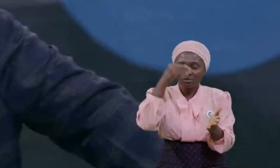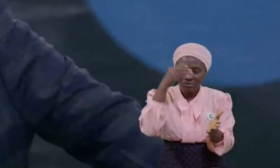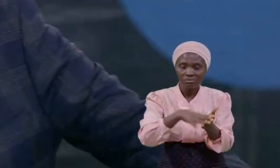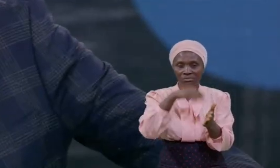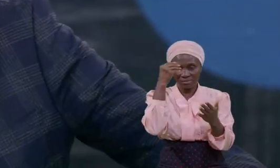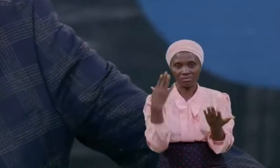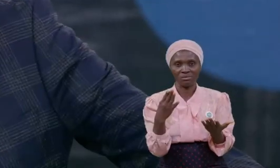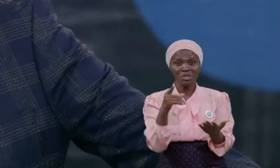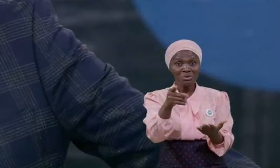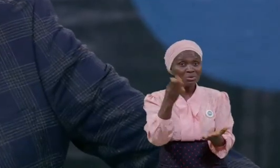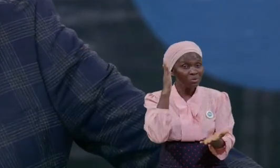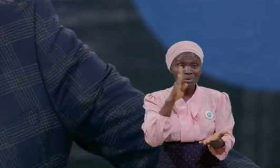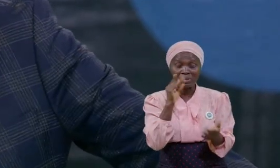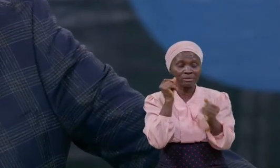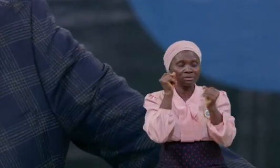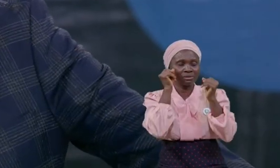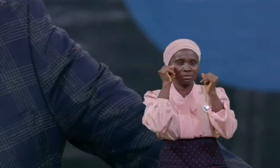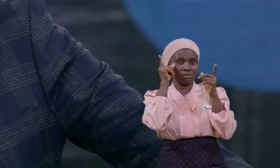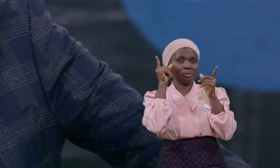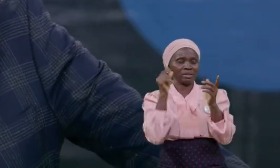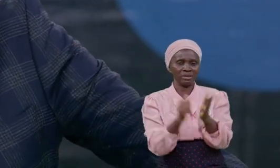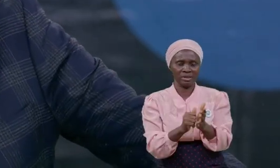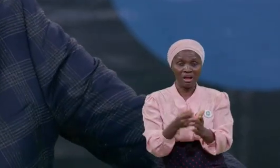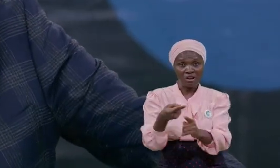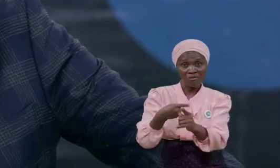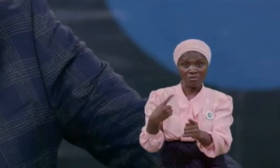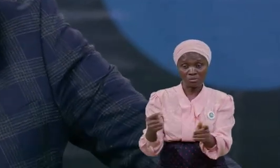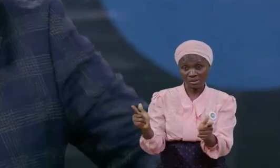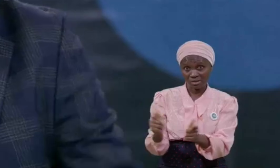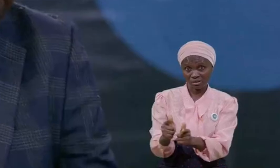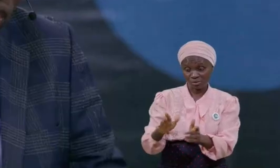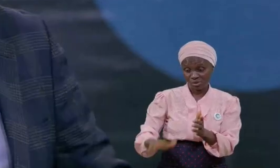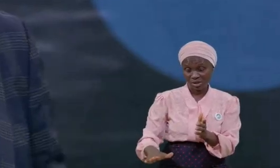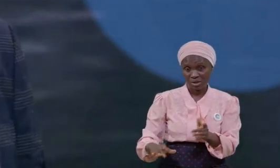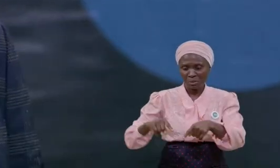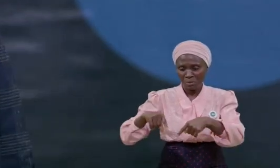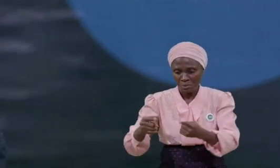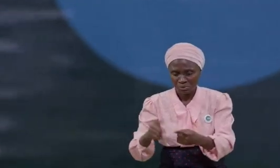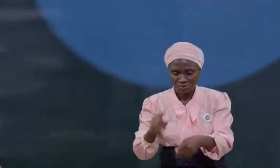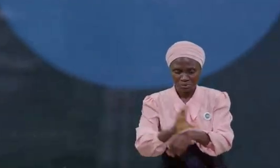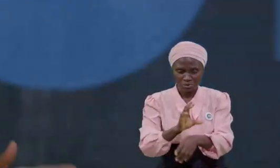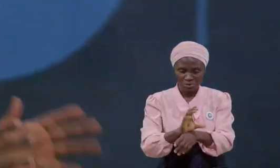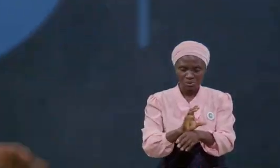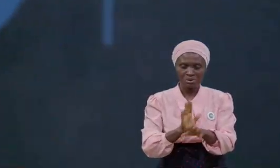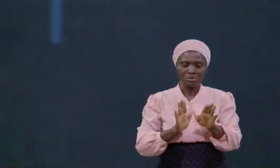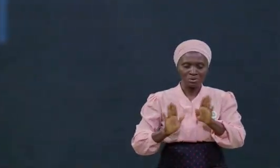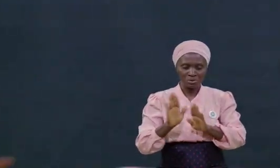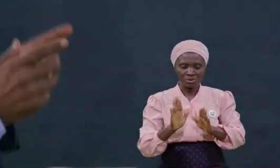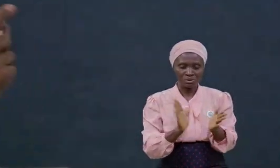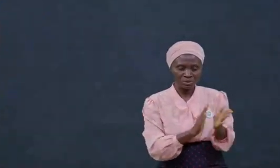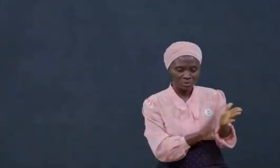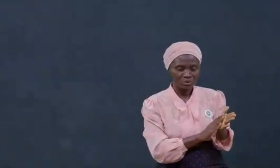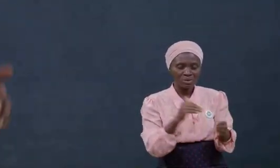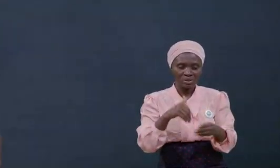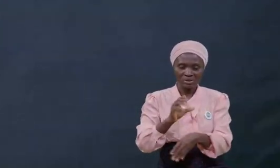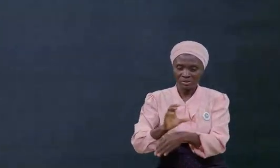depuis, peut-être tu vas à l'école de dimanche depuis que tu étais petit. En réalité, même tu es né